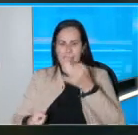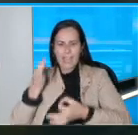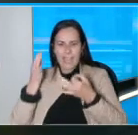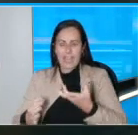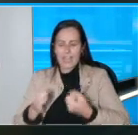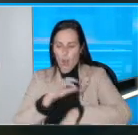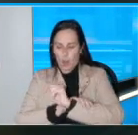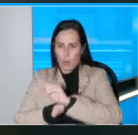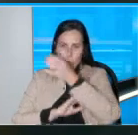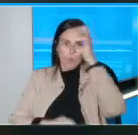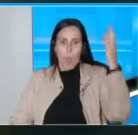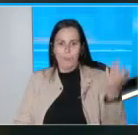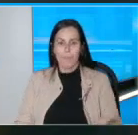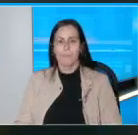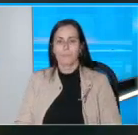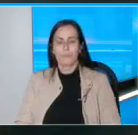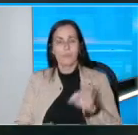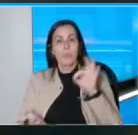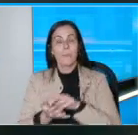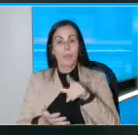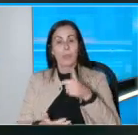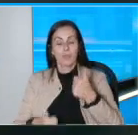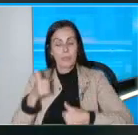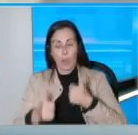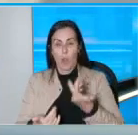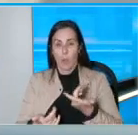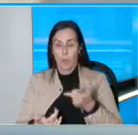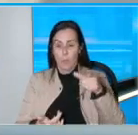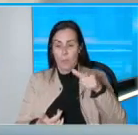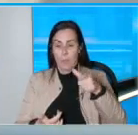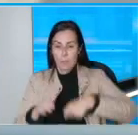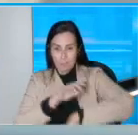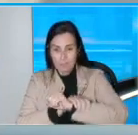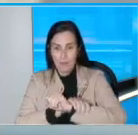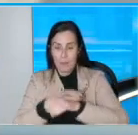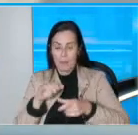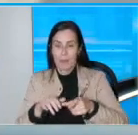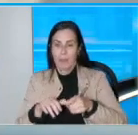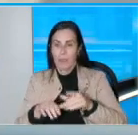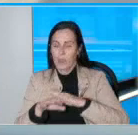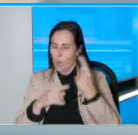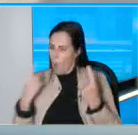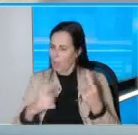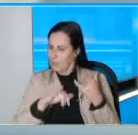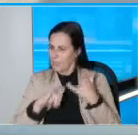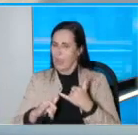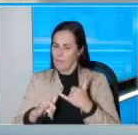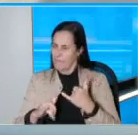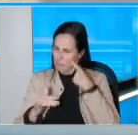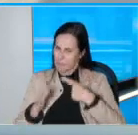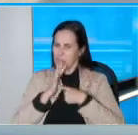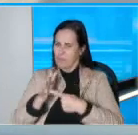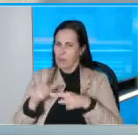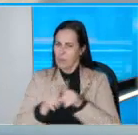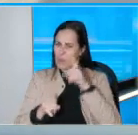הילדים הקטרים במרכאות. זאת אומרת שברגע שהם יתחרו על הדשא של קטר, וכל אחד ייתן שום מריב כמו